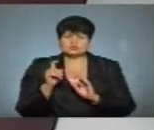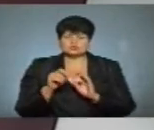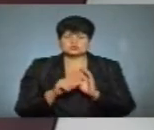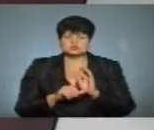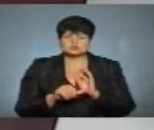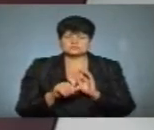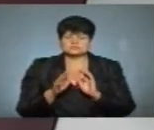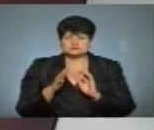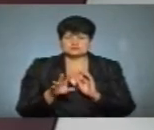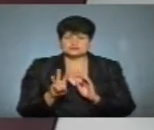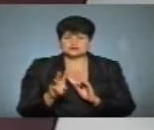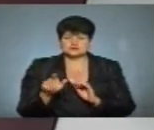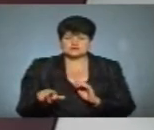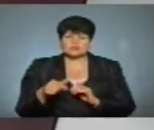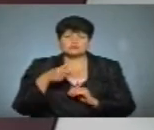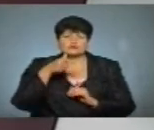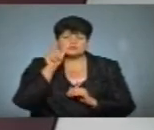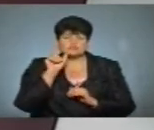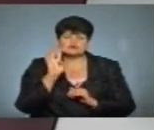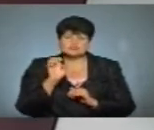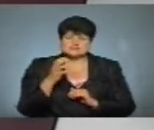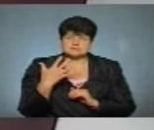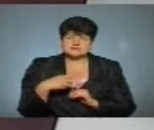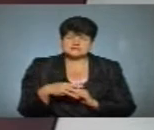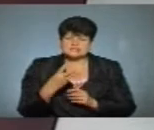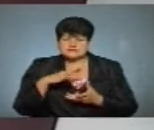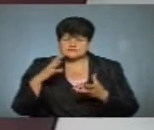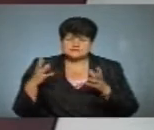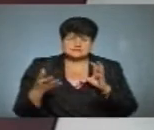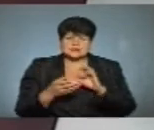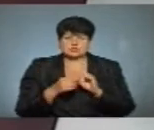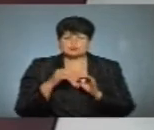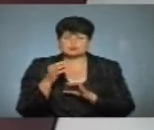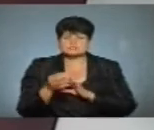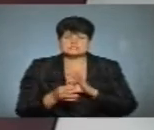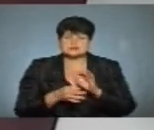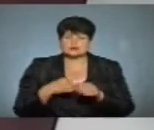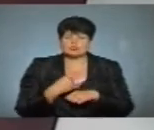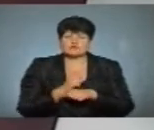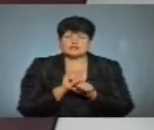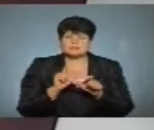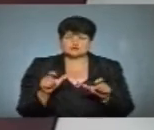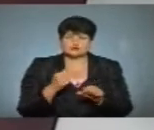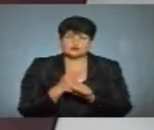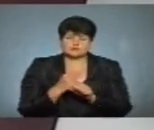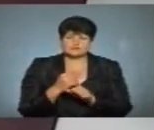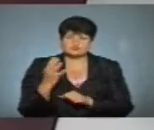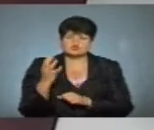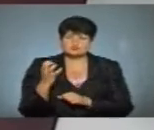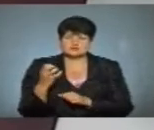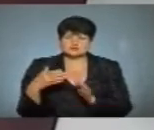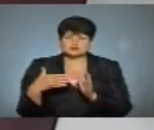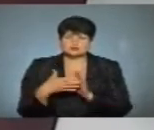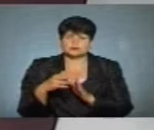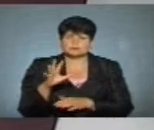людини, позавчора 453. У загальному за добу, каже Володимир Паничев, в лабораторії роблять від 400 до